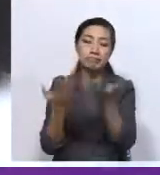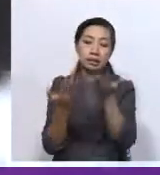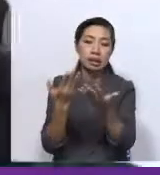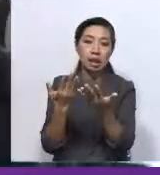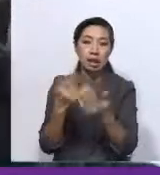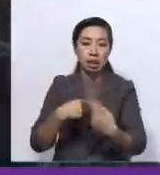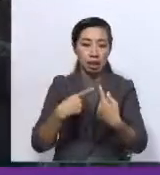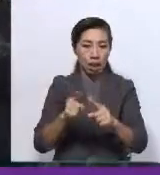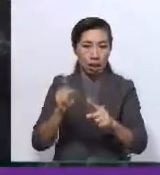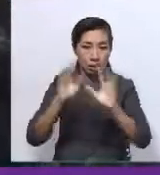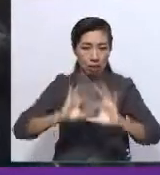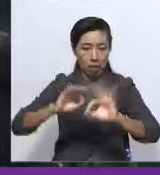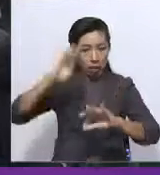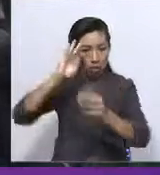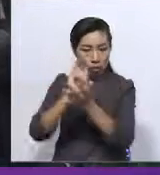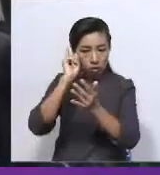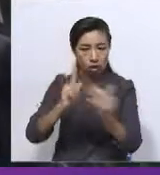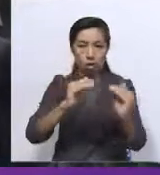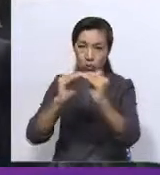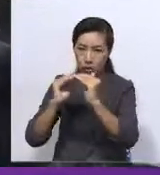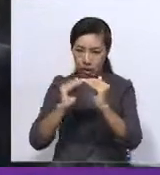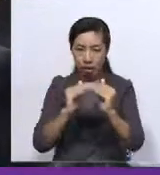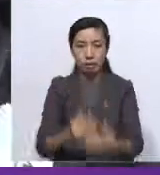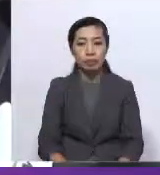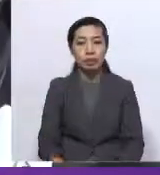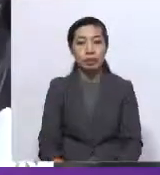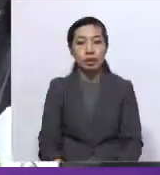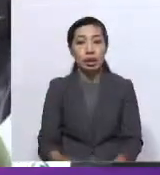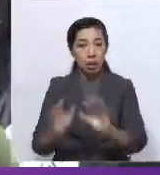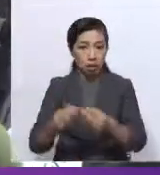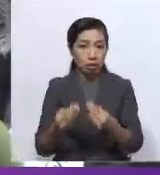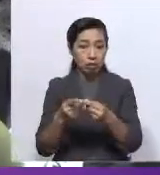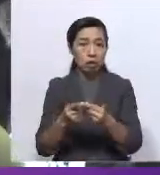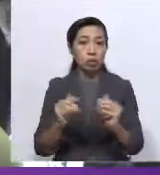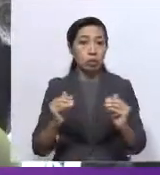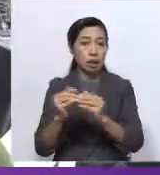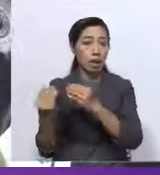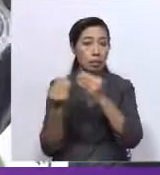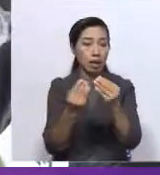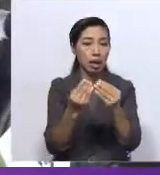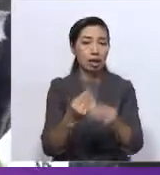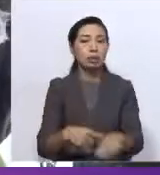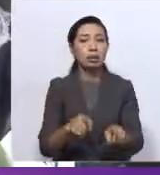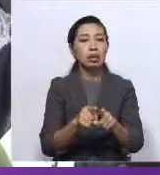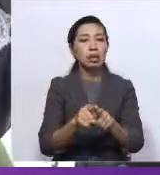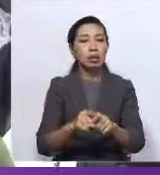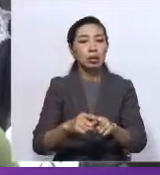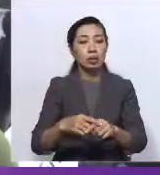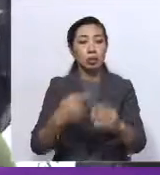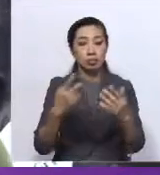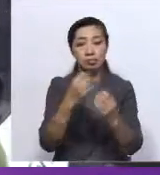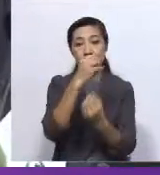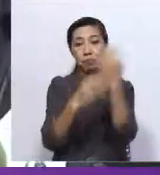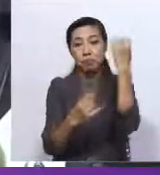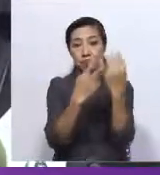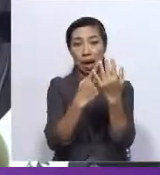ฏิบัติพร้อมกันนี้ค่ะก็ขอให้ความเป็นธรรมกับนายวิเชียรชินวงศ์หัวหน้าเขตรักษาพันธุ์สัตว์ป่าทุ่งใหญ่นเรศวรฝั่ง